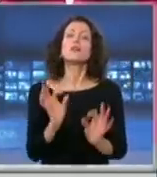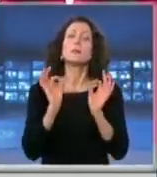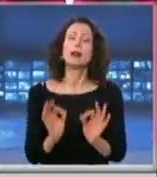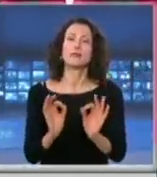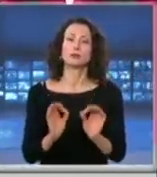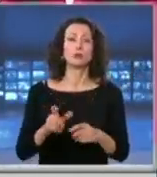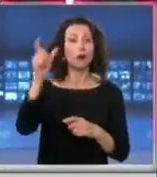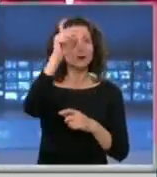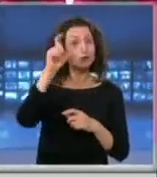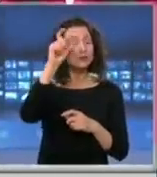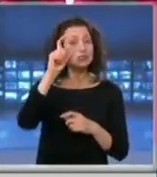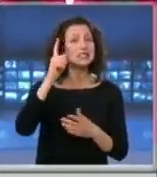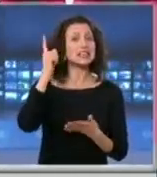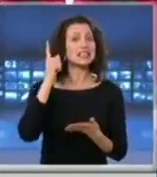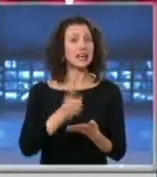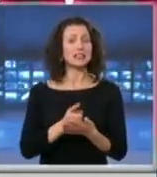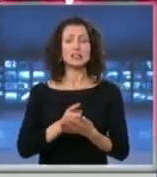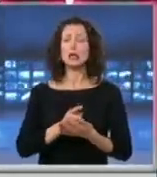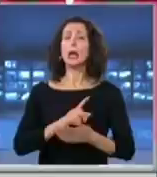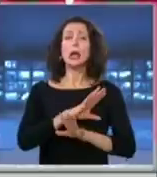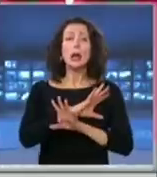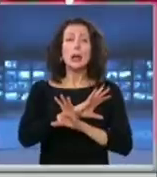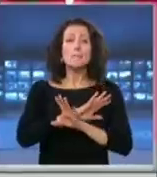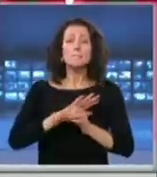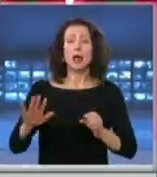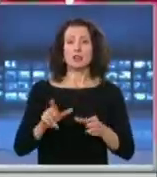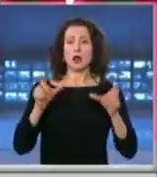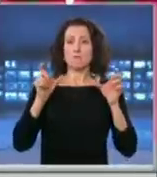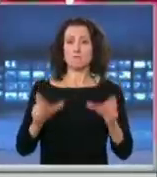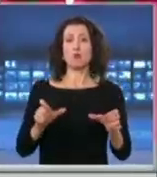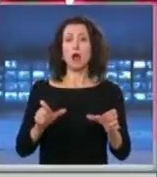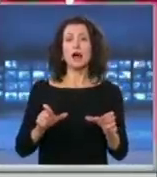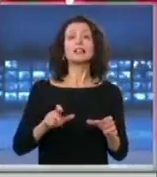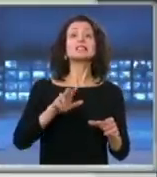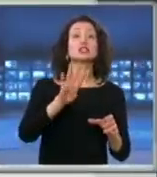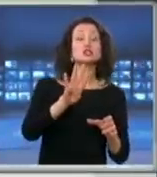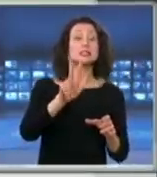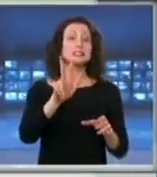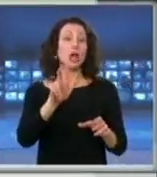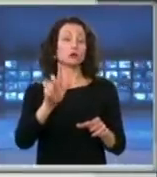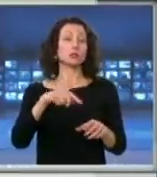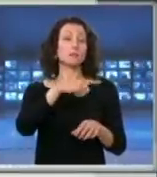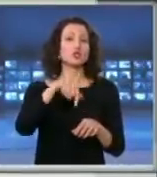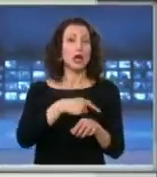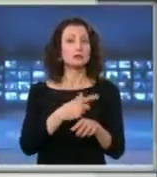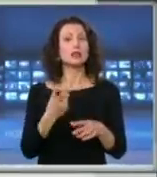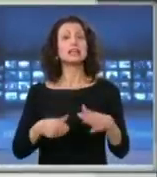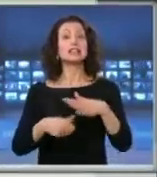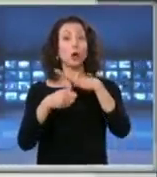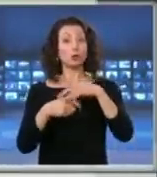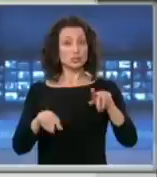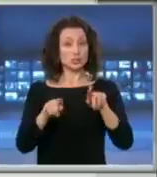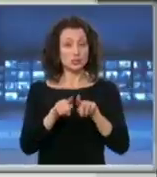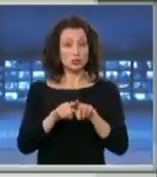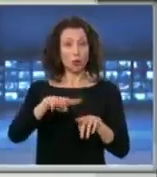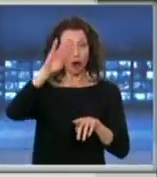нареди 48-часова пълна блокада на 31 града, включително Анкара и Истанбул. От тази нощ